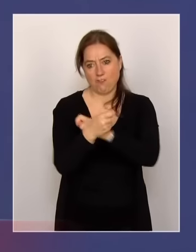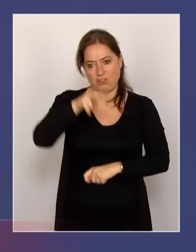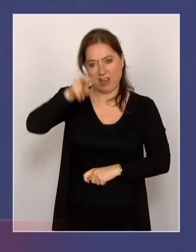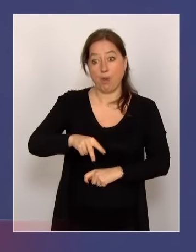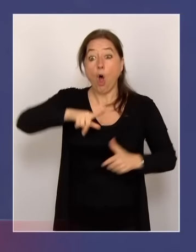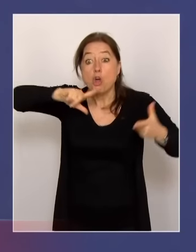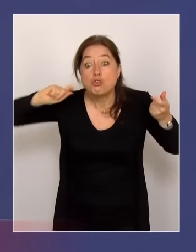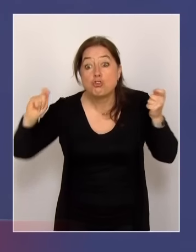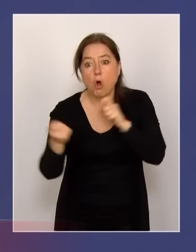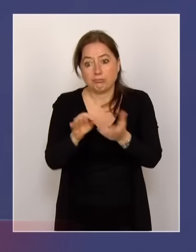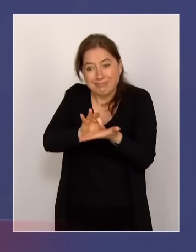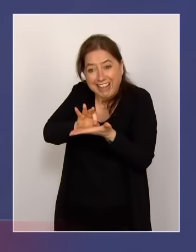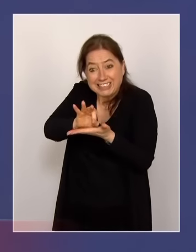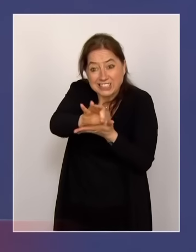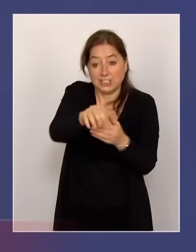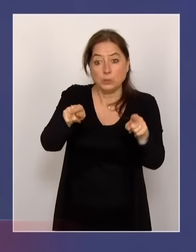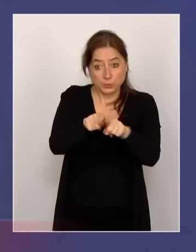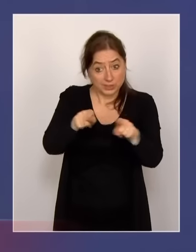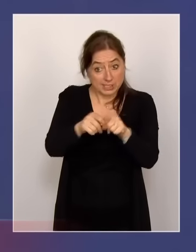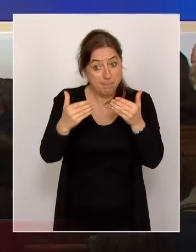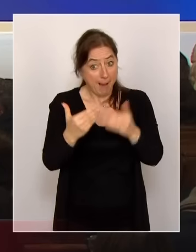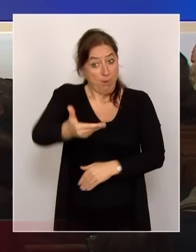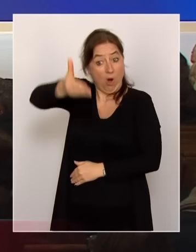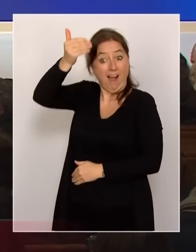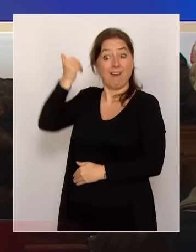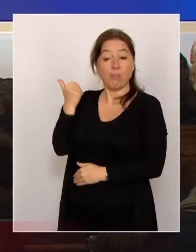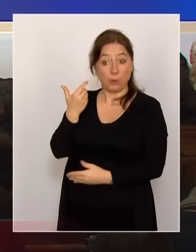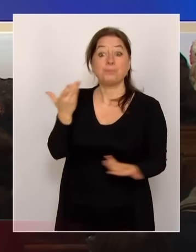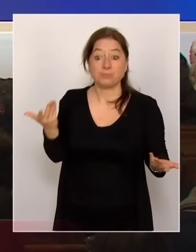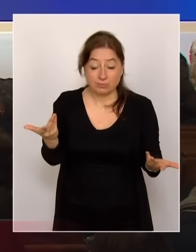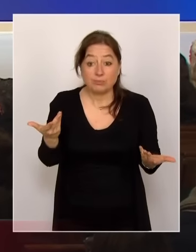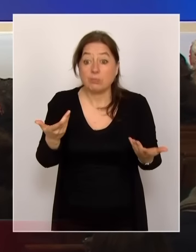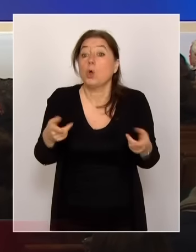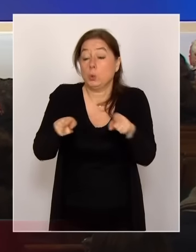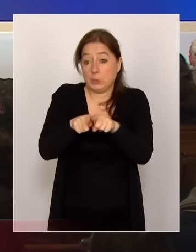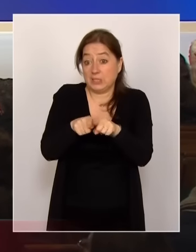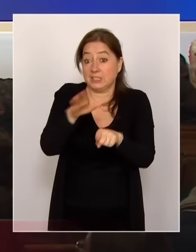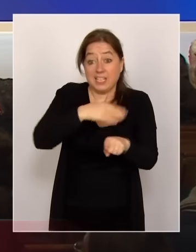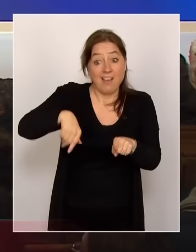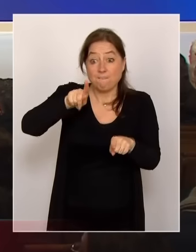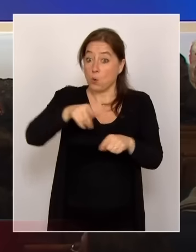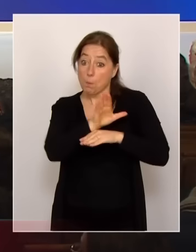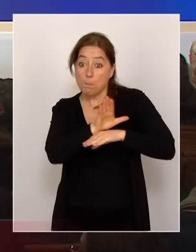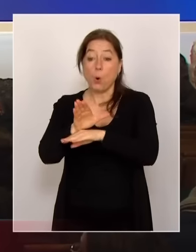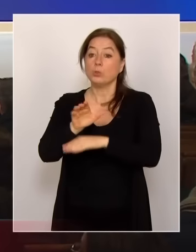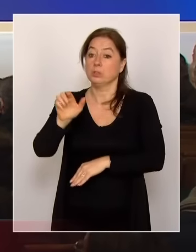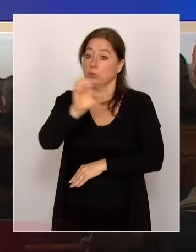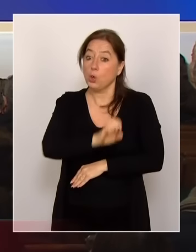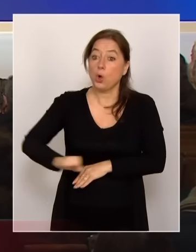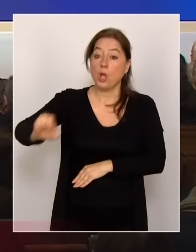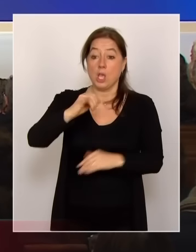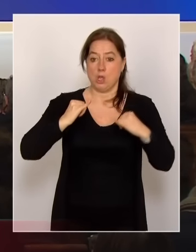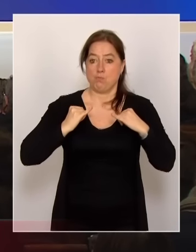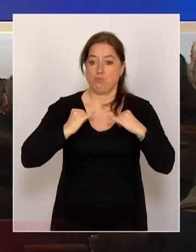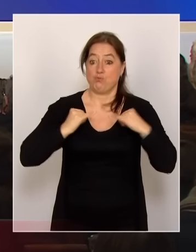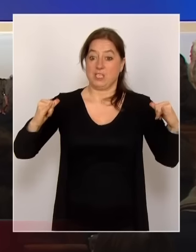des changements de paradigmes, et, au fond, d'y répondre par la puissance, par